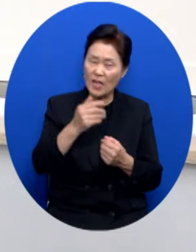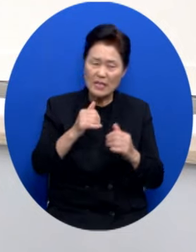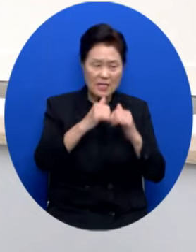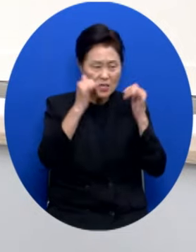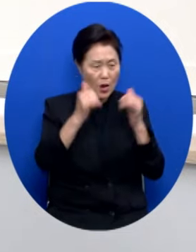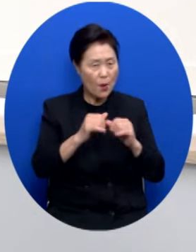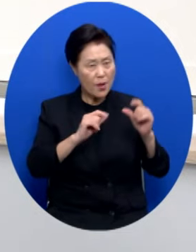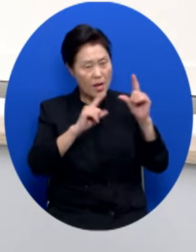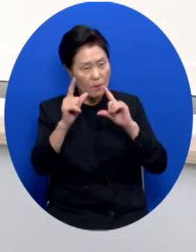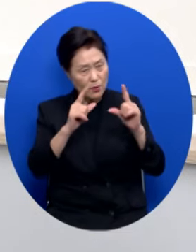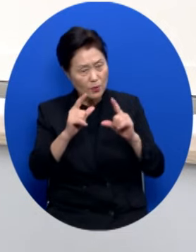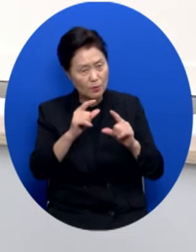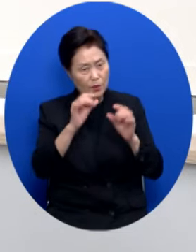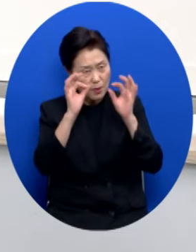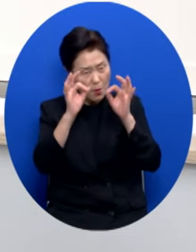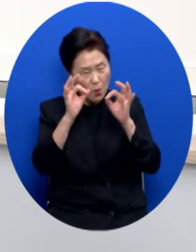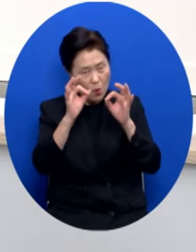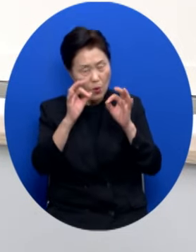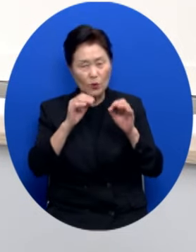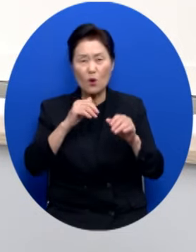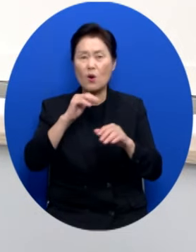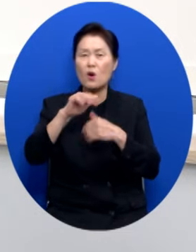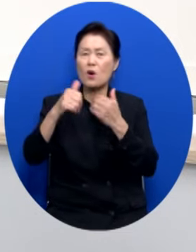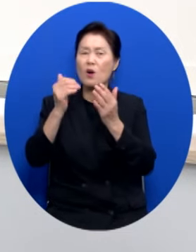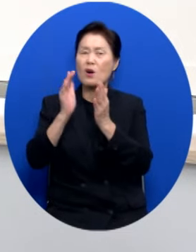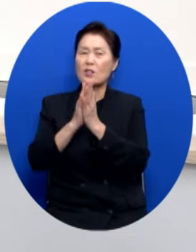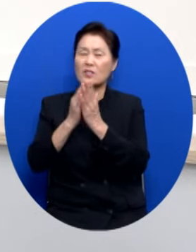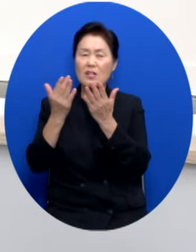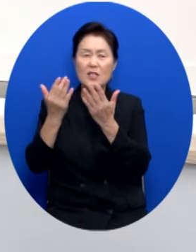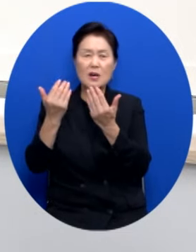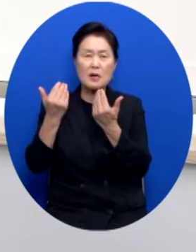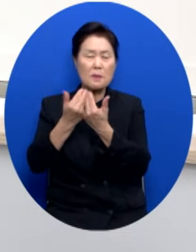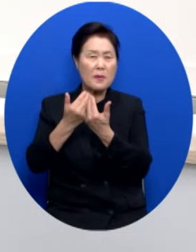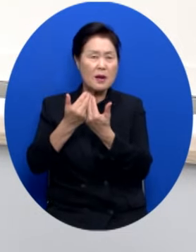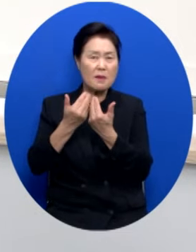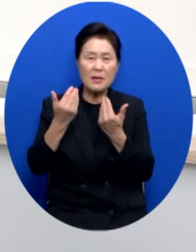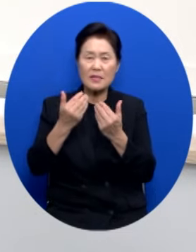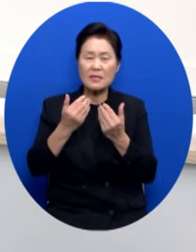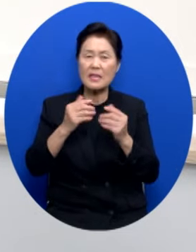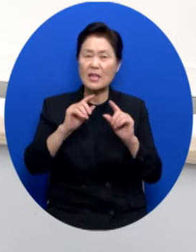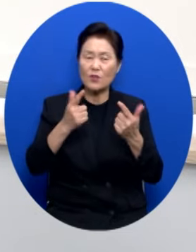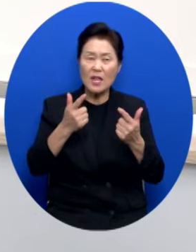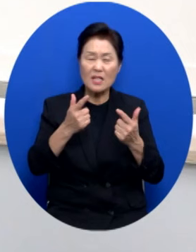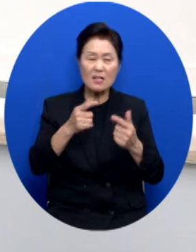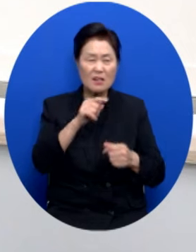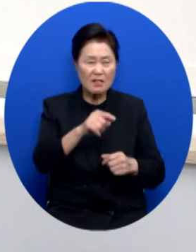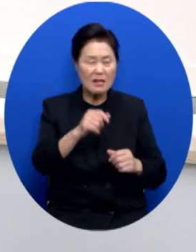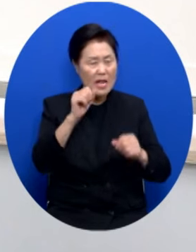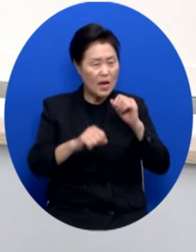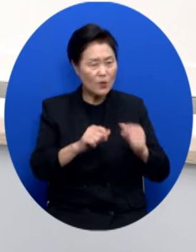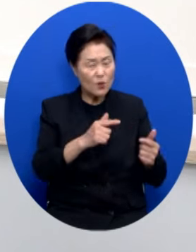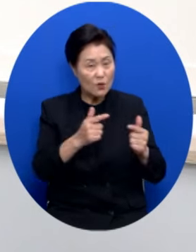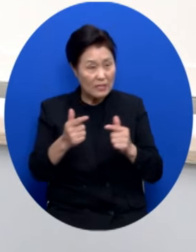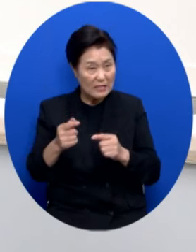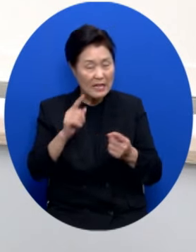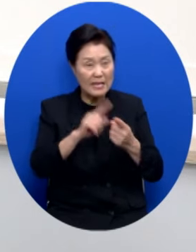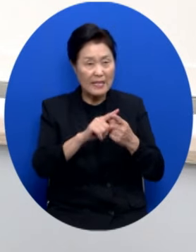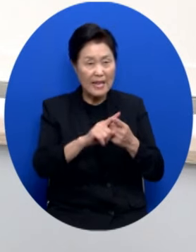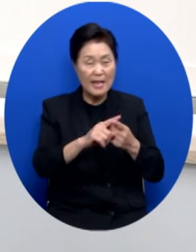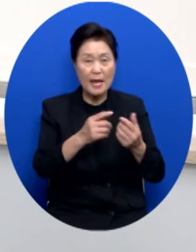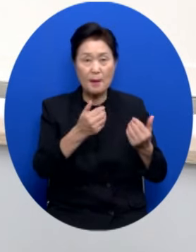사회 현상 또 비성경적인 신학 운동에 대해 맞서 한 목소리를 내며